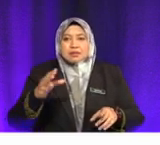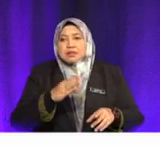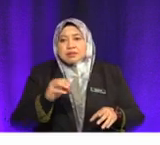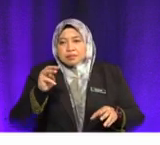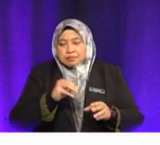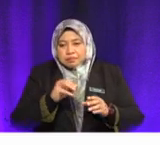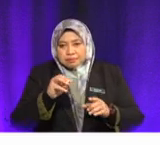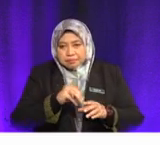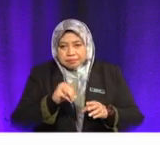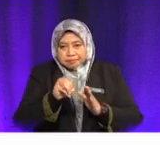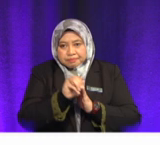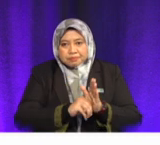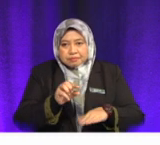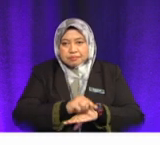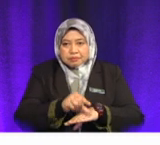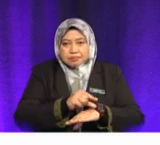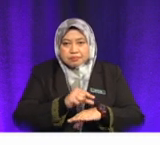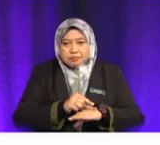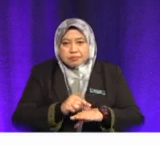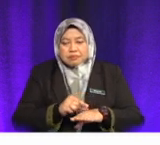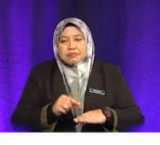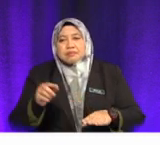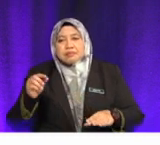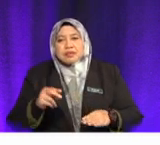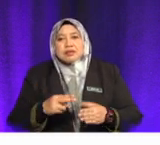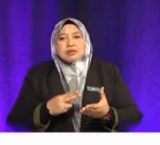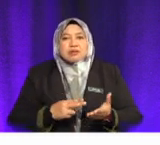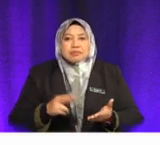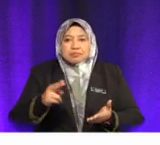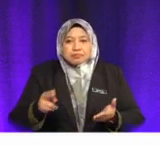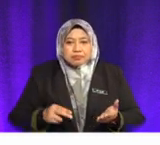raja Nyatakan lokes bagi titik x oke